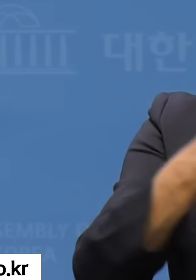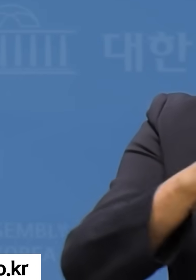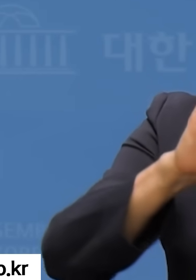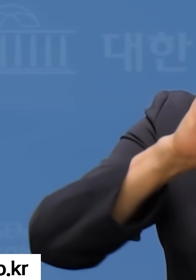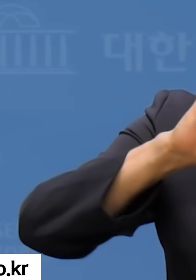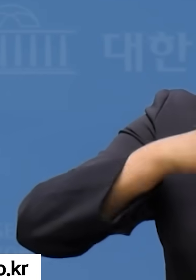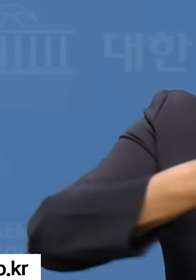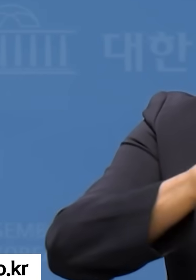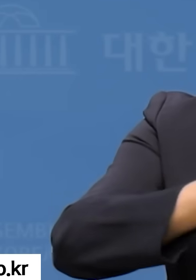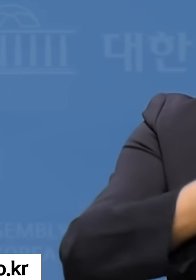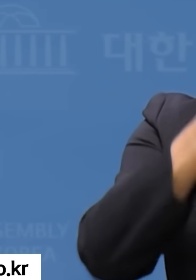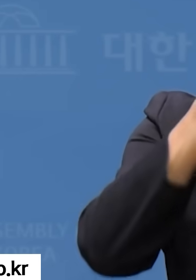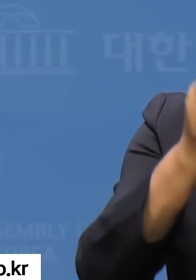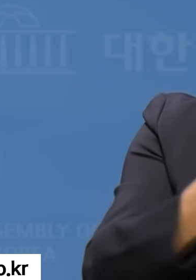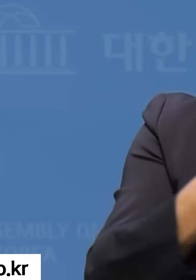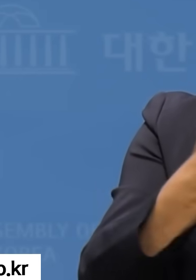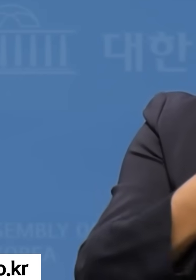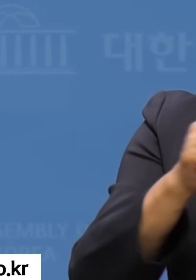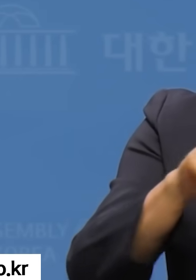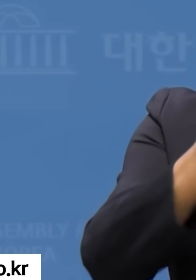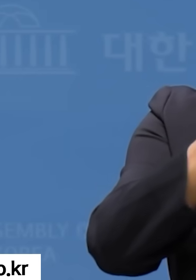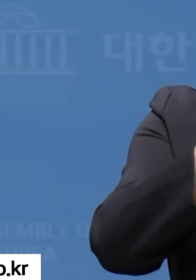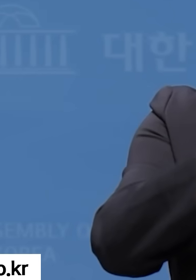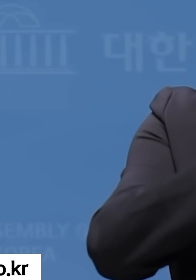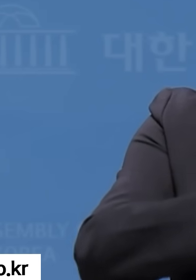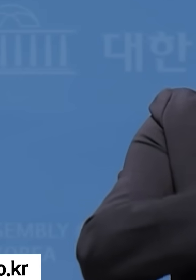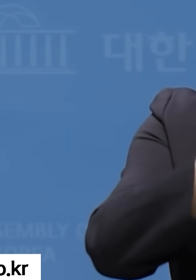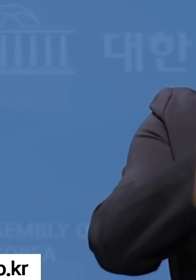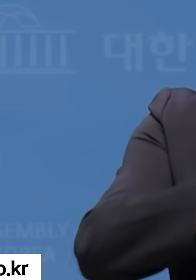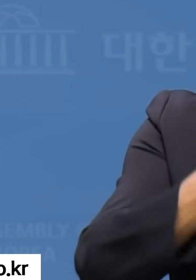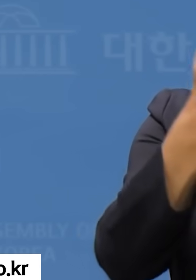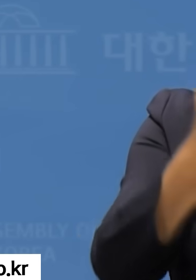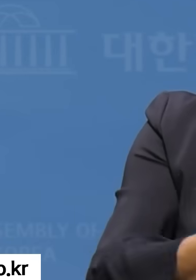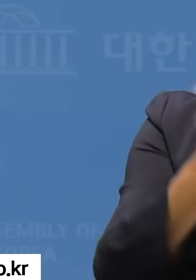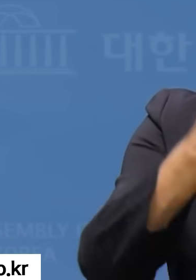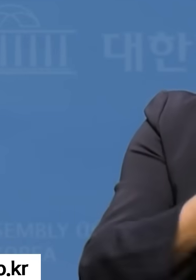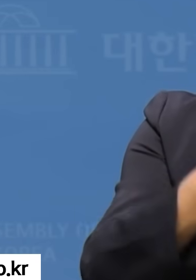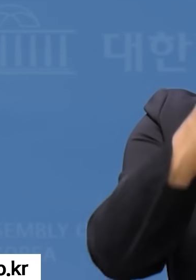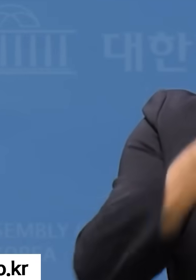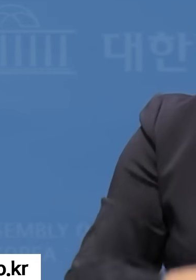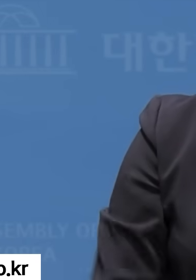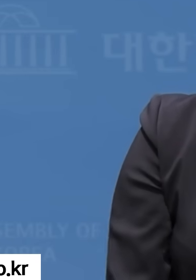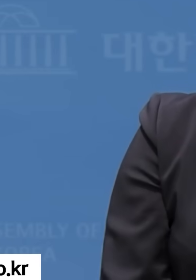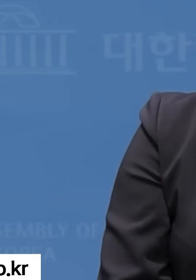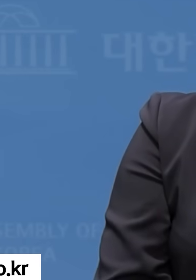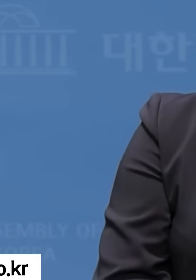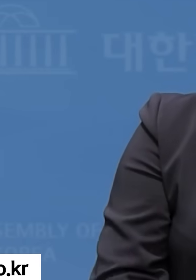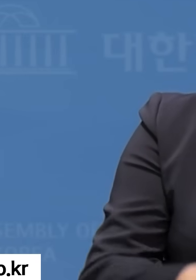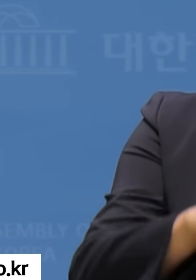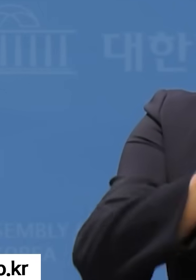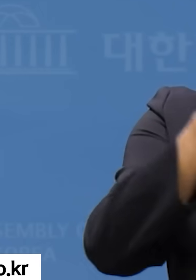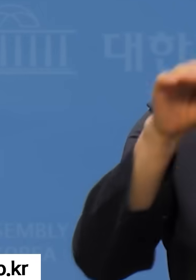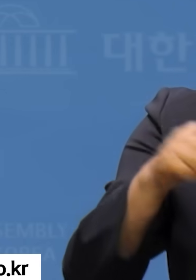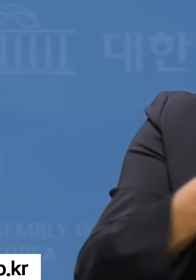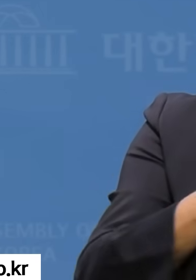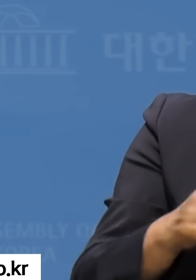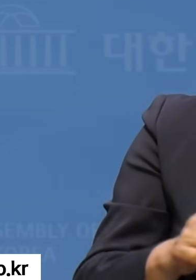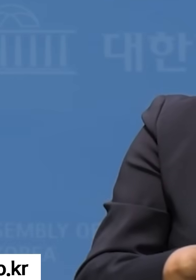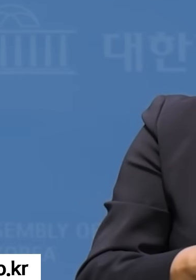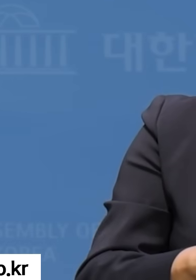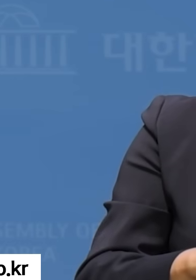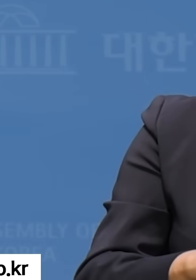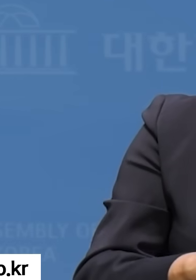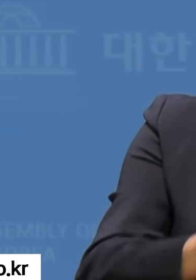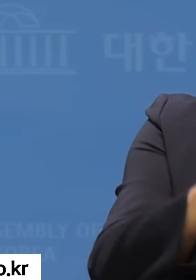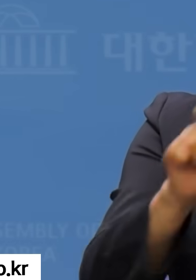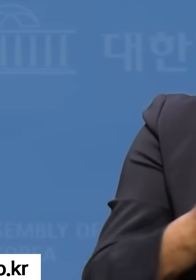본색을 드러내고 남남 갈등을 노골적으로 드러내고 있습니다. 북한은 지난 1월 19일